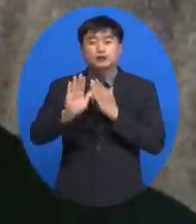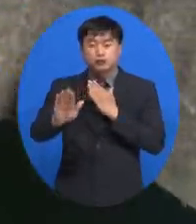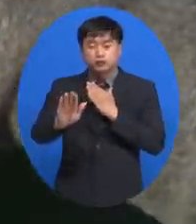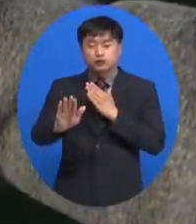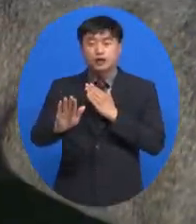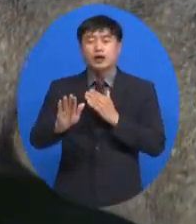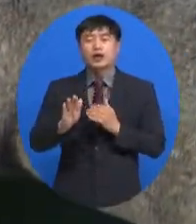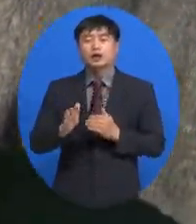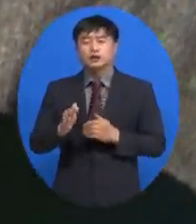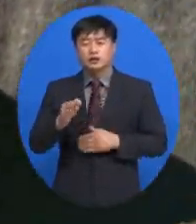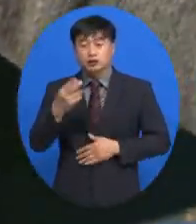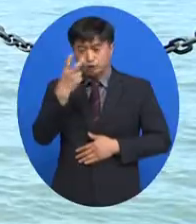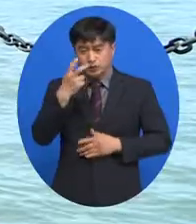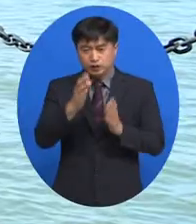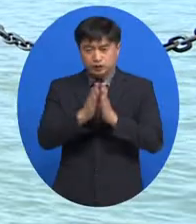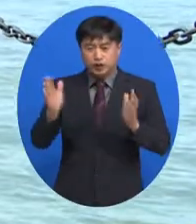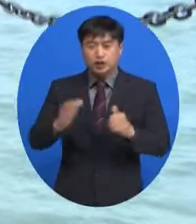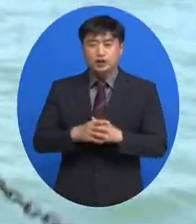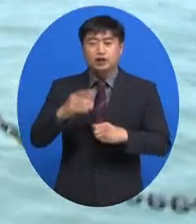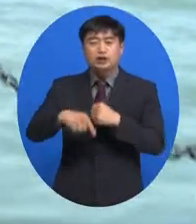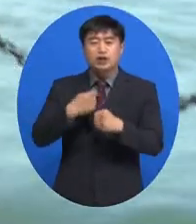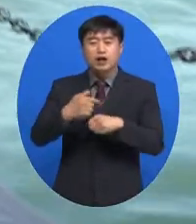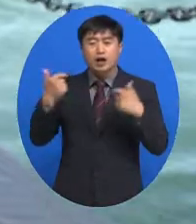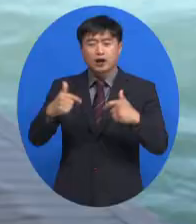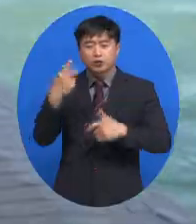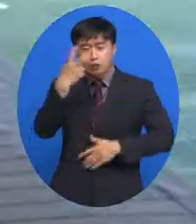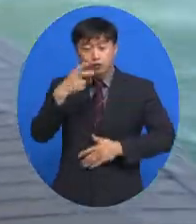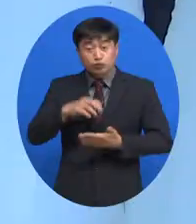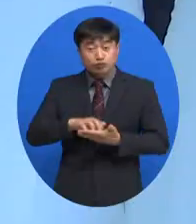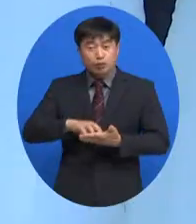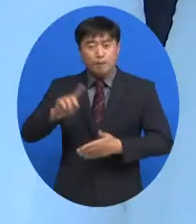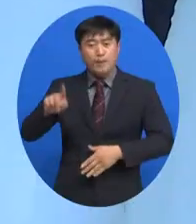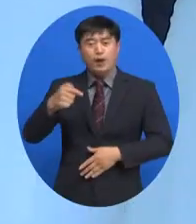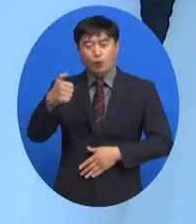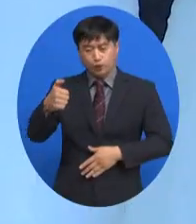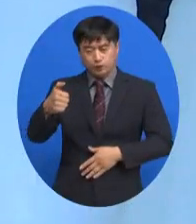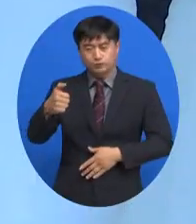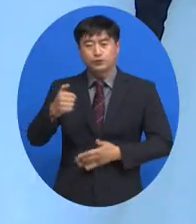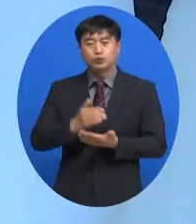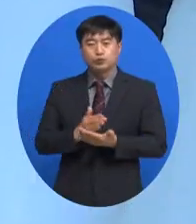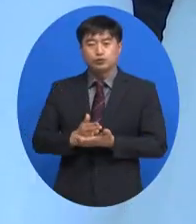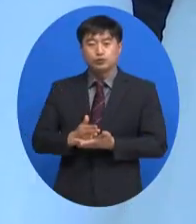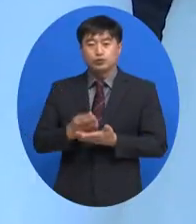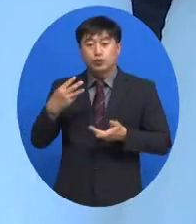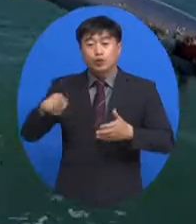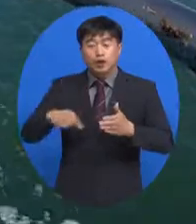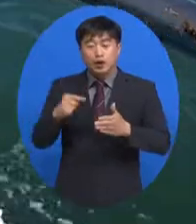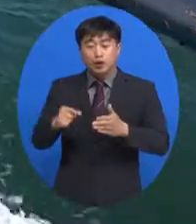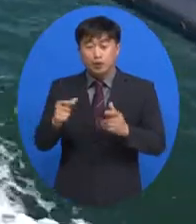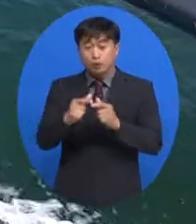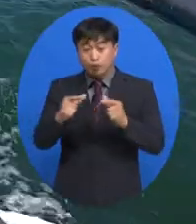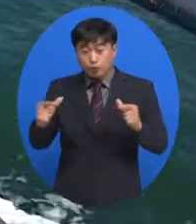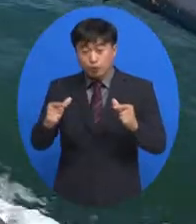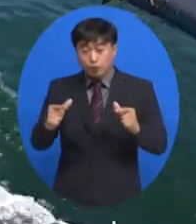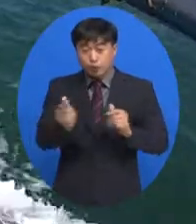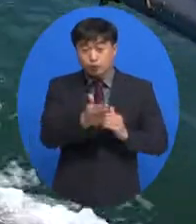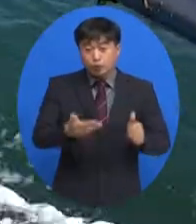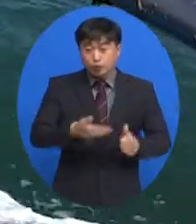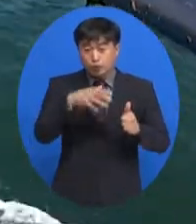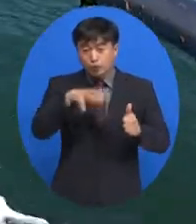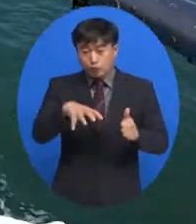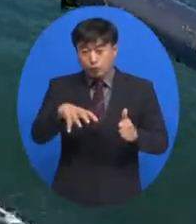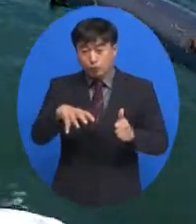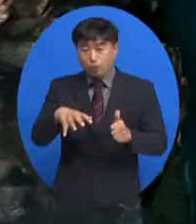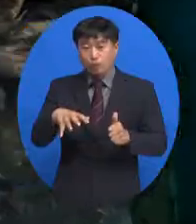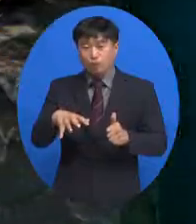방사능 검사를 진행하고 있습니다. 연간 진행하는 검사 수는 약 150건. 도내 일반 양식장과 위판장,